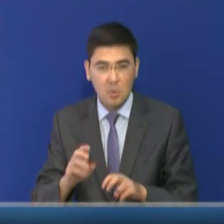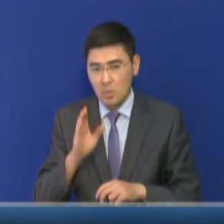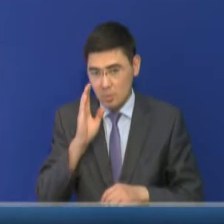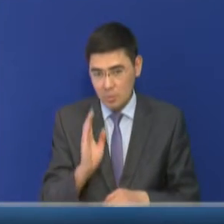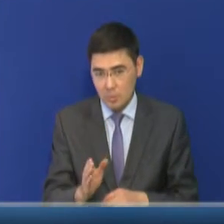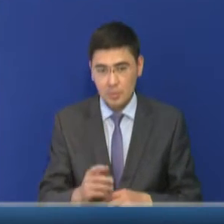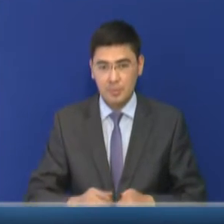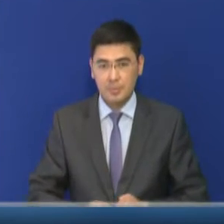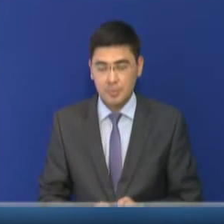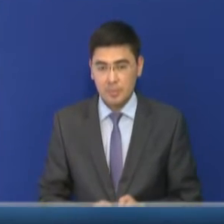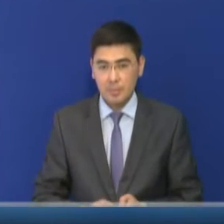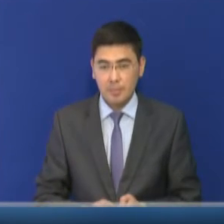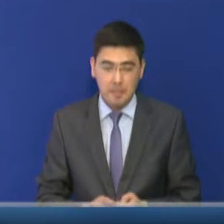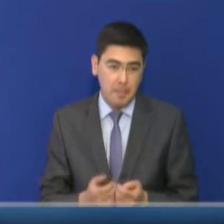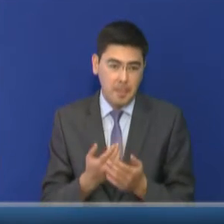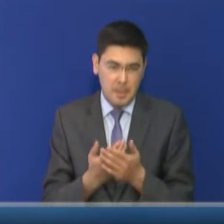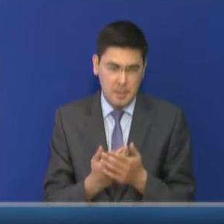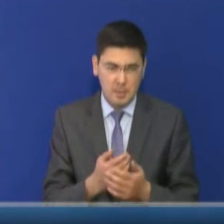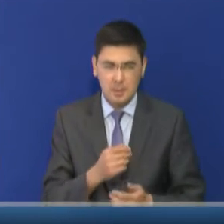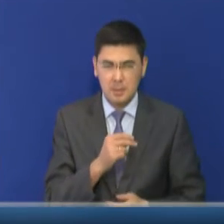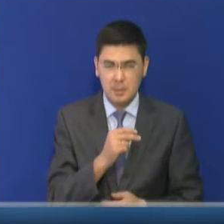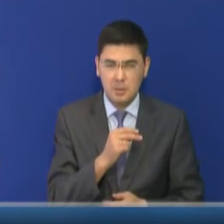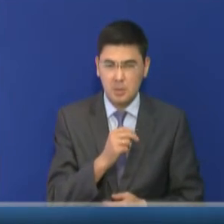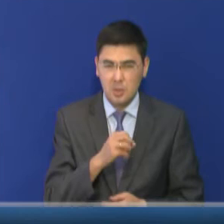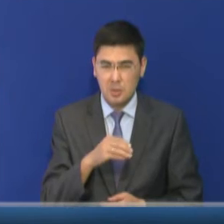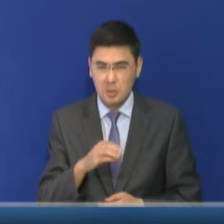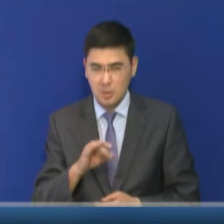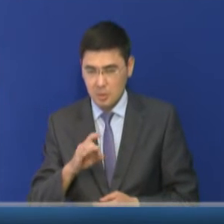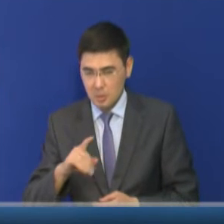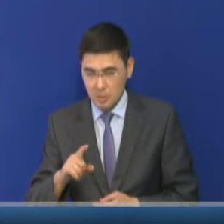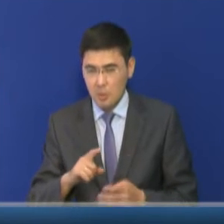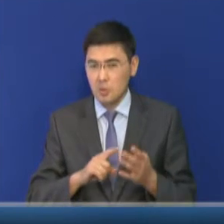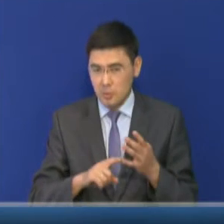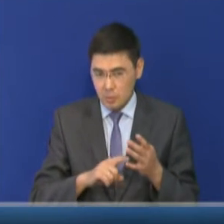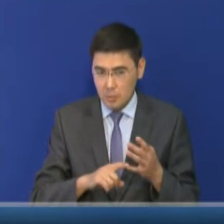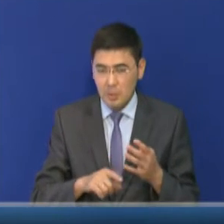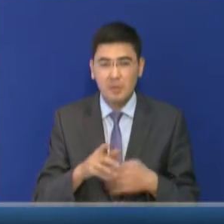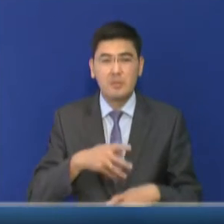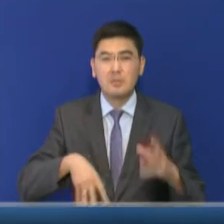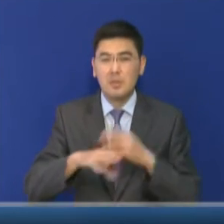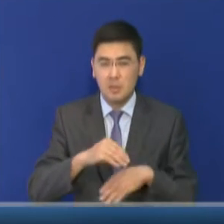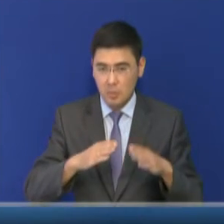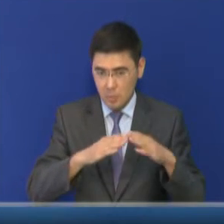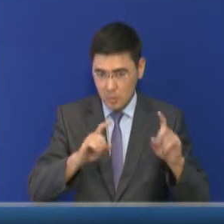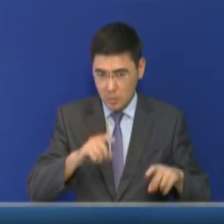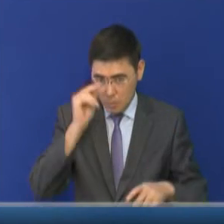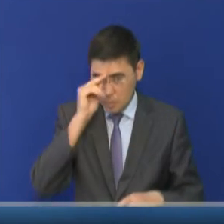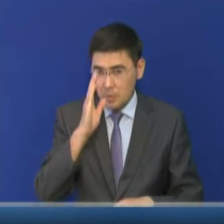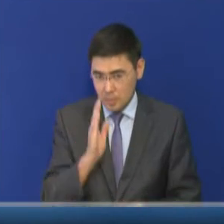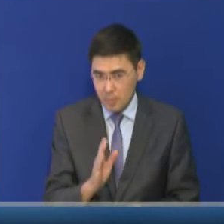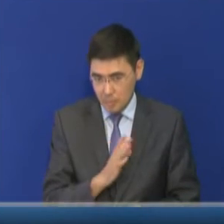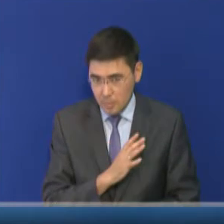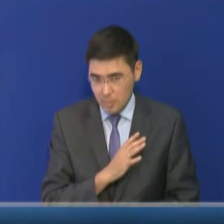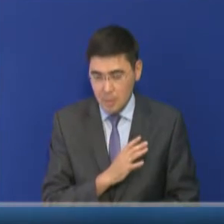на протяжении четвертой четверти все занимались удаленно, то итоговая аттестация в 9